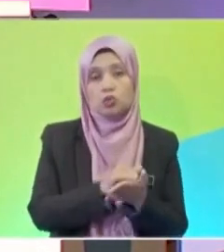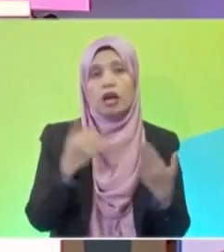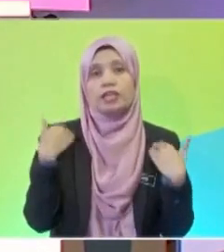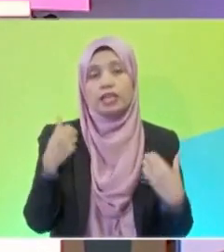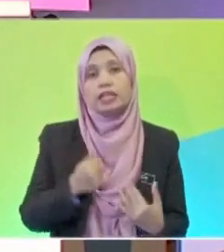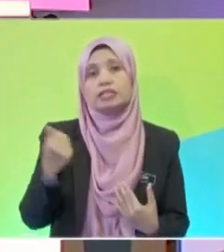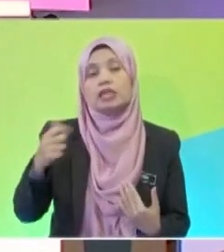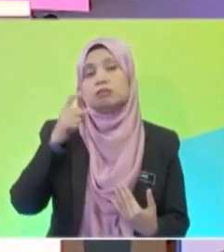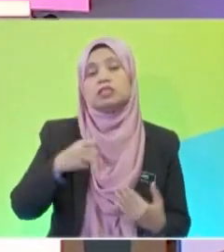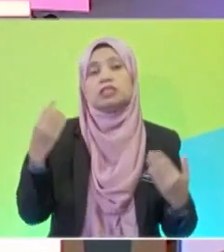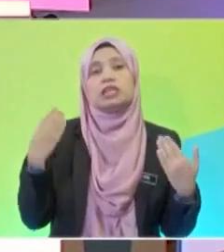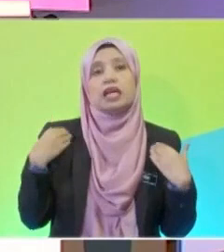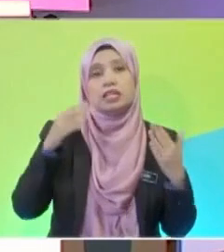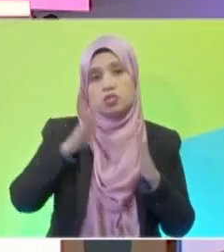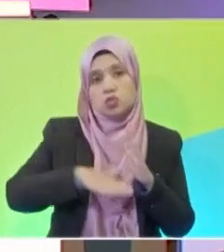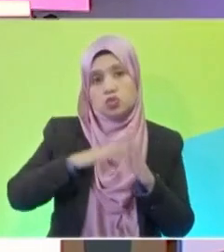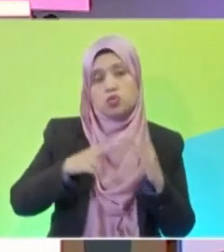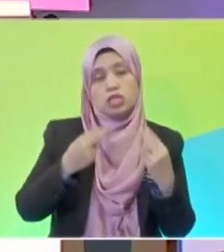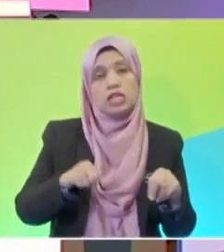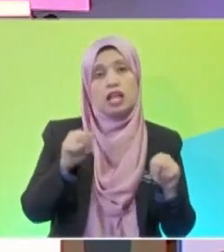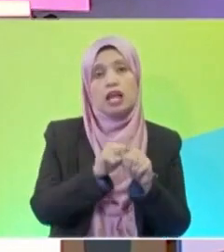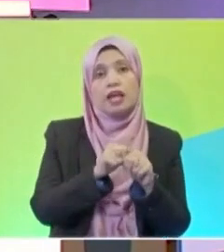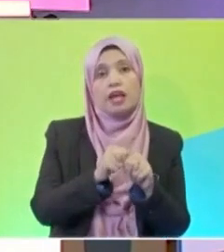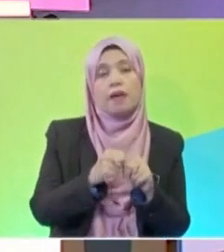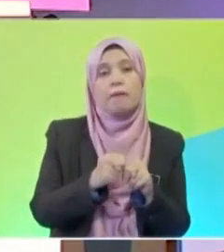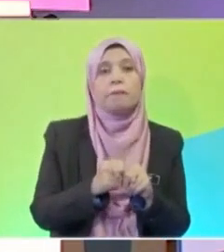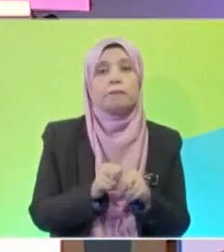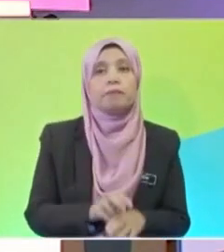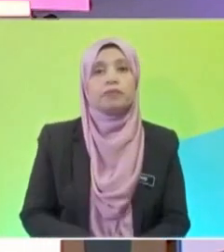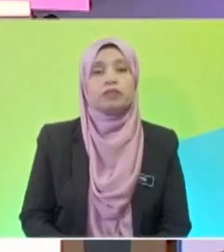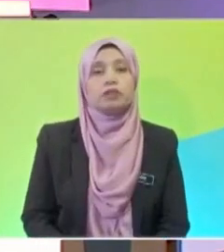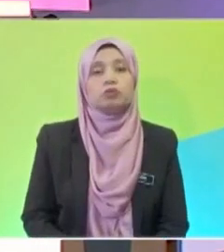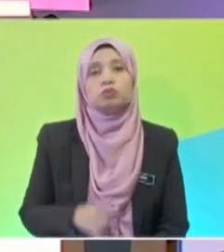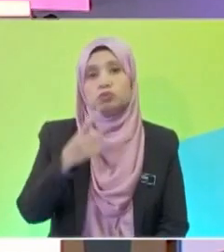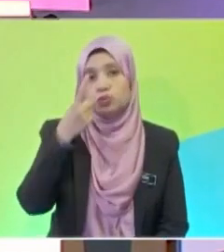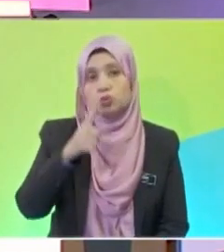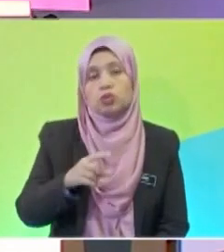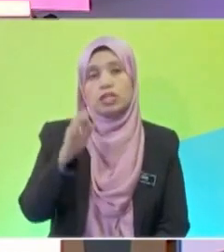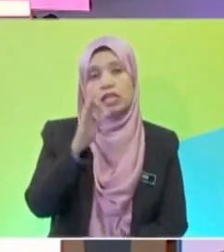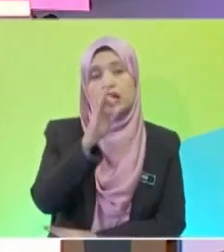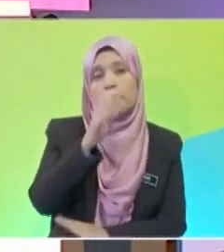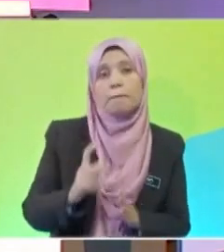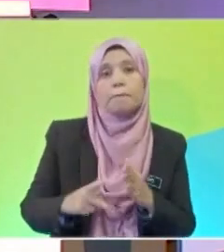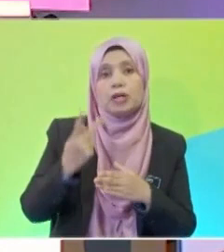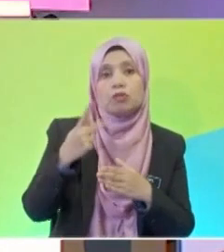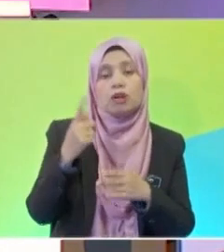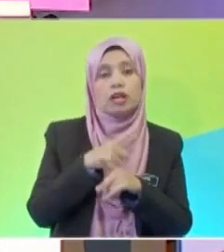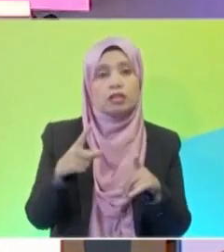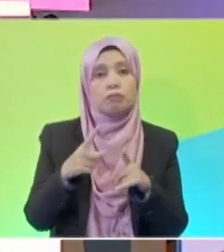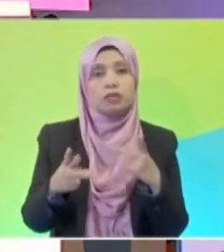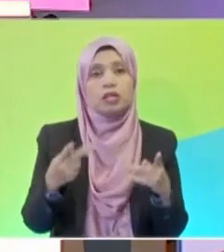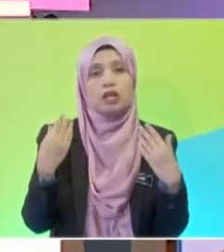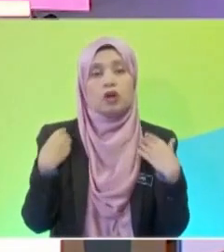nilai. Cuma jika dalam soalan tu berikan loji dan mesin, ia memang untuk kilang. Baik. Untuk pengeluaran. Tapi sekiranya